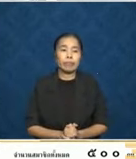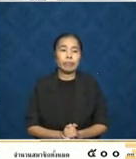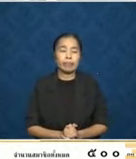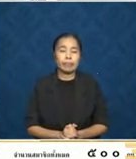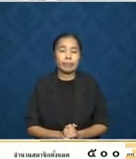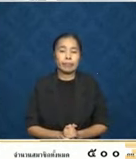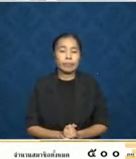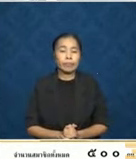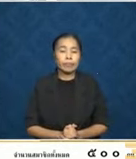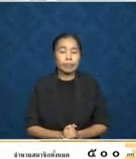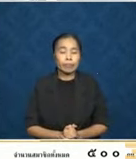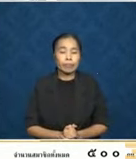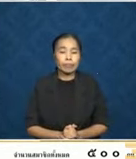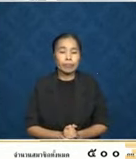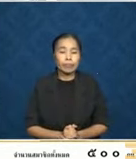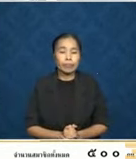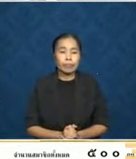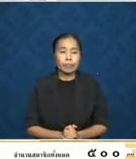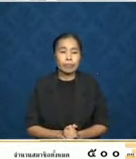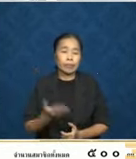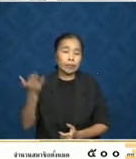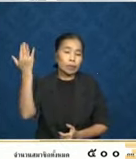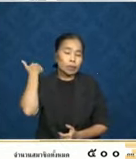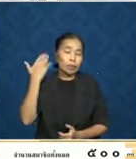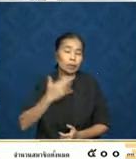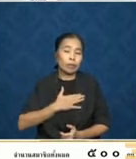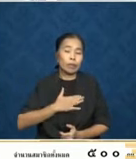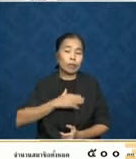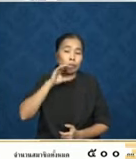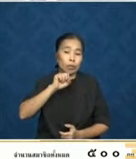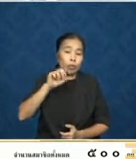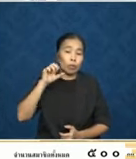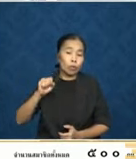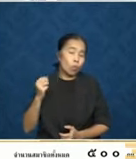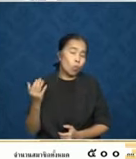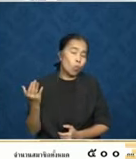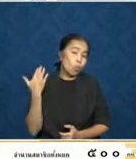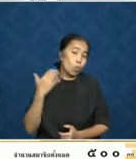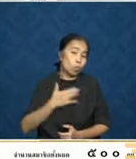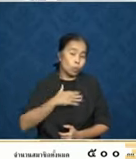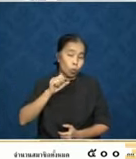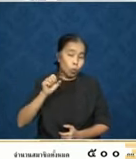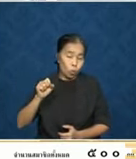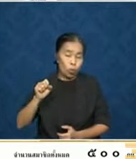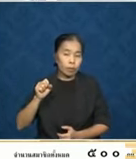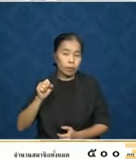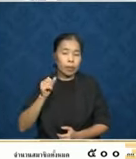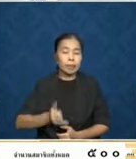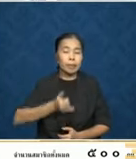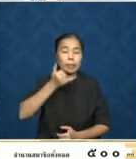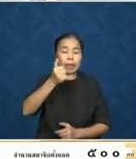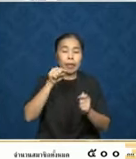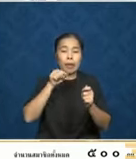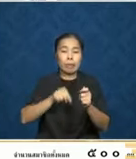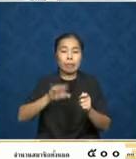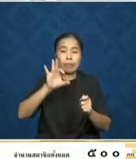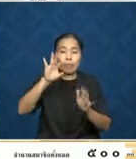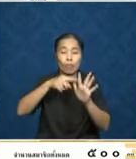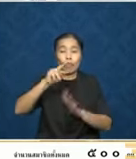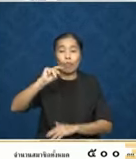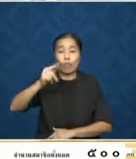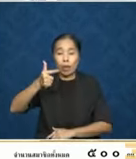างนี้ครับท่านประธานเมื่อผมเป็นส.ส.สมัยที่25เนี่ยผมเดินทางไปที่อำเภอฝางจังหวัดเชียงใหม่